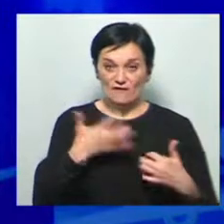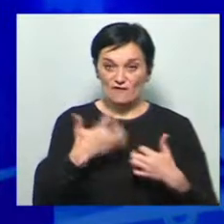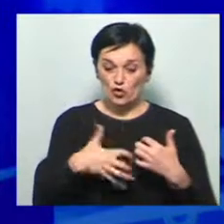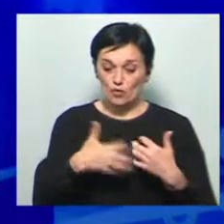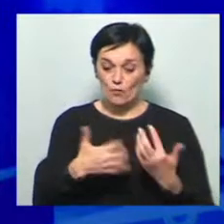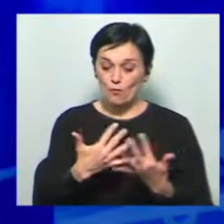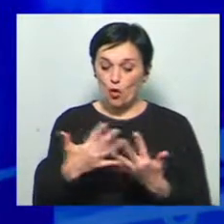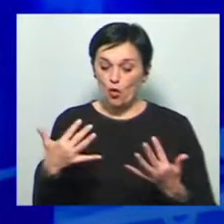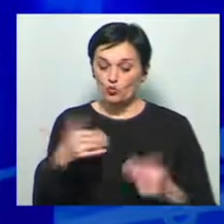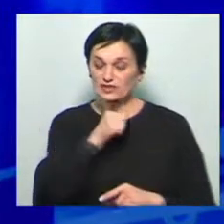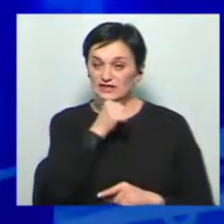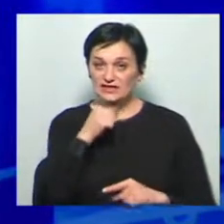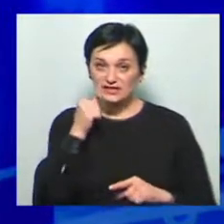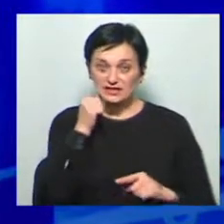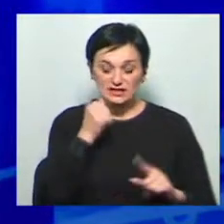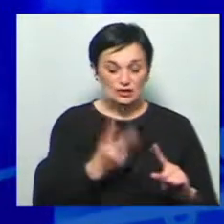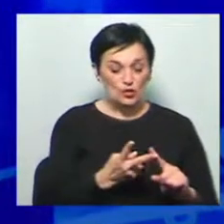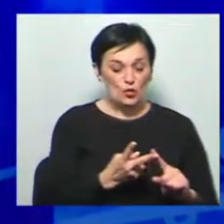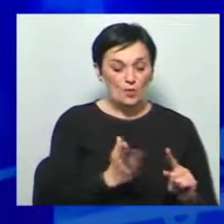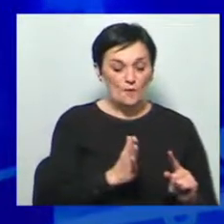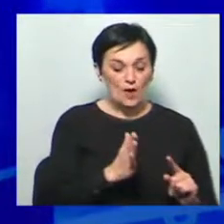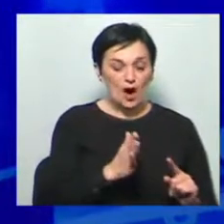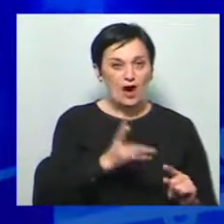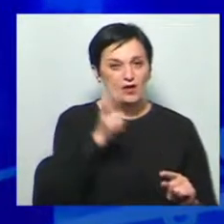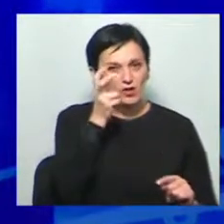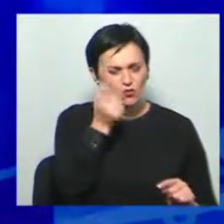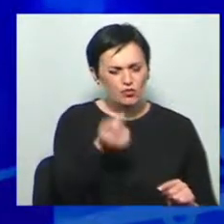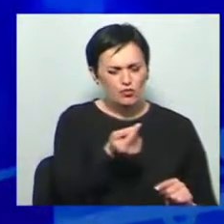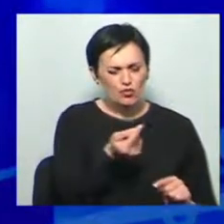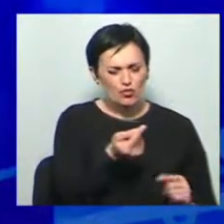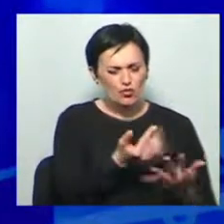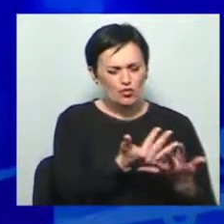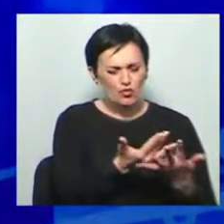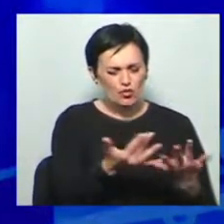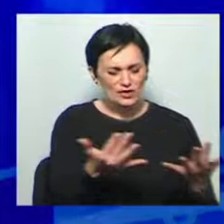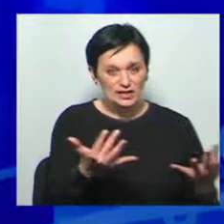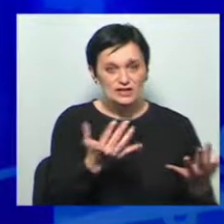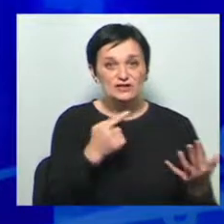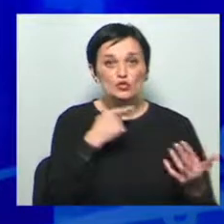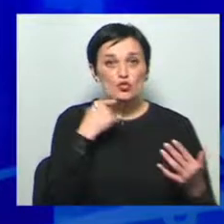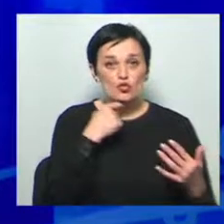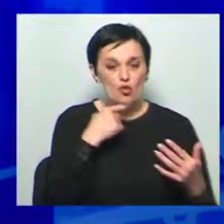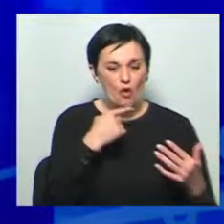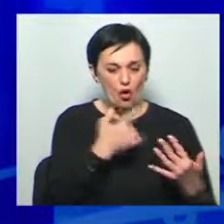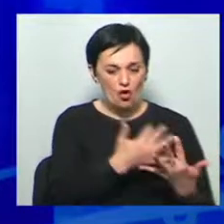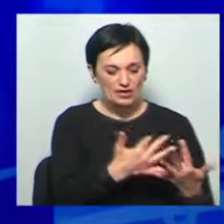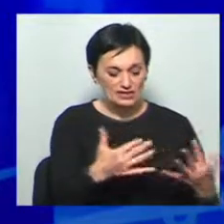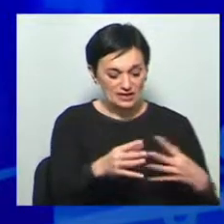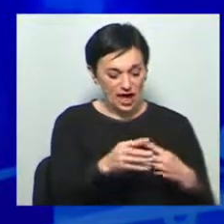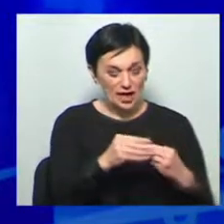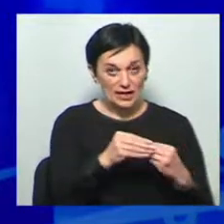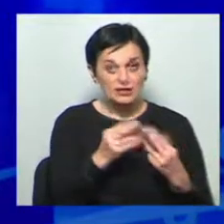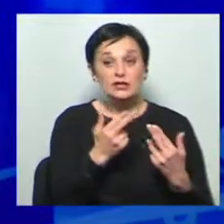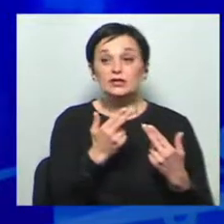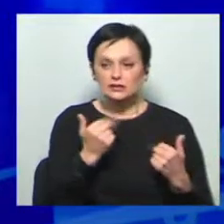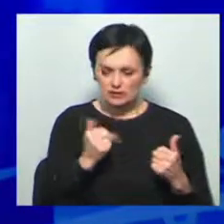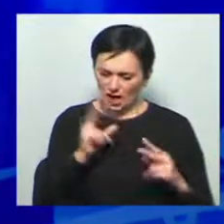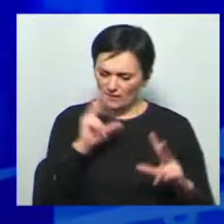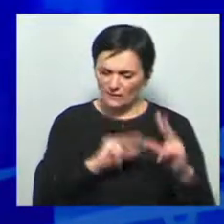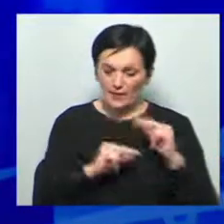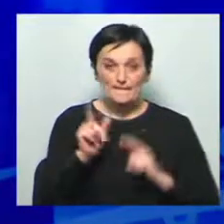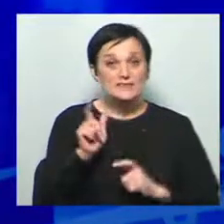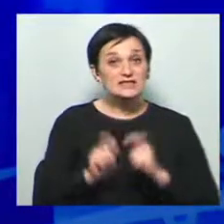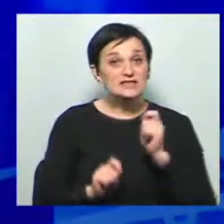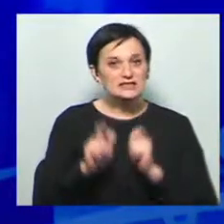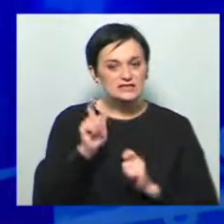ბოსტნეული და ხილი, მეორე ნახევარი არის მარცვლეული ბურღულეული ცილოვან კომპონენტთან. ერთად და აუცილებლად რასაკვირველია, გასათვალისწინებელია